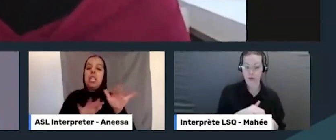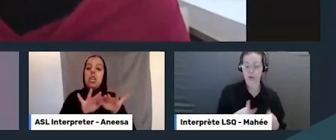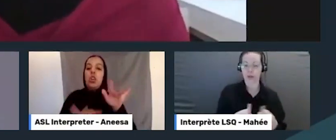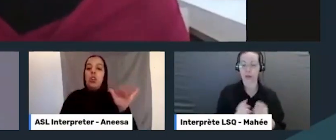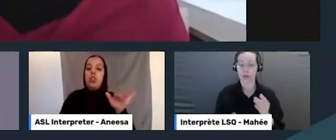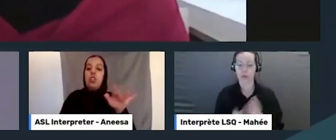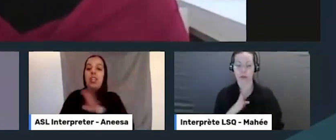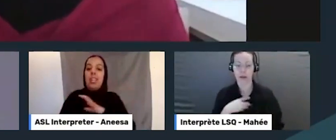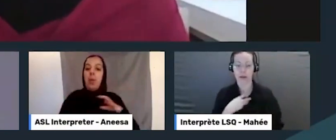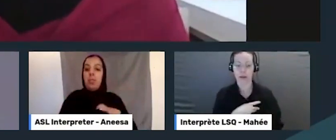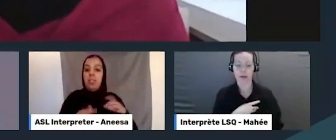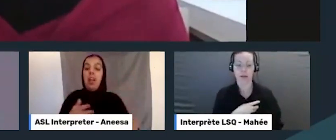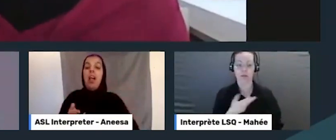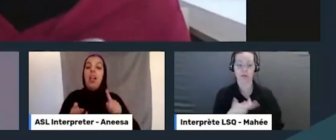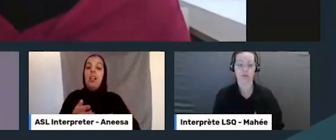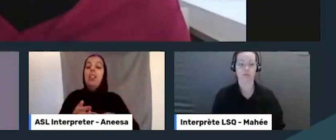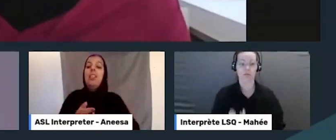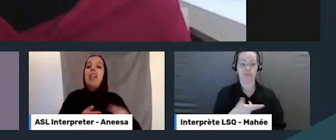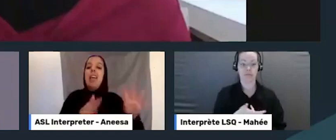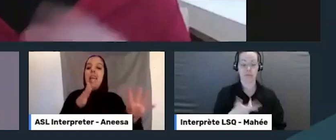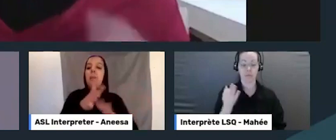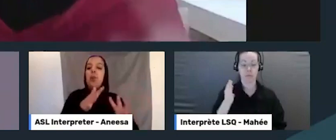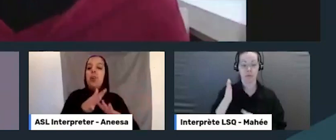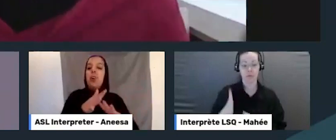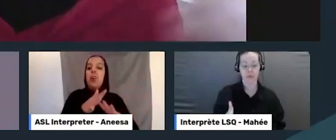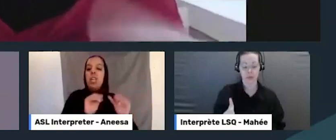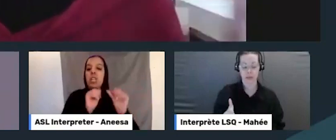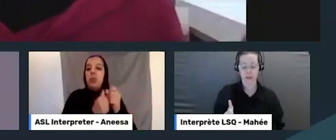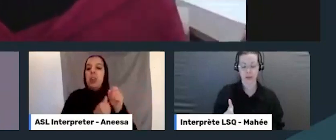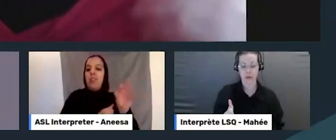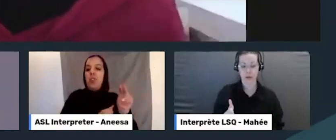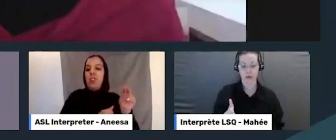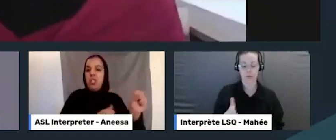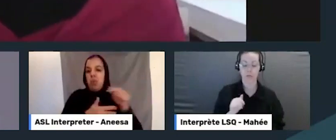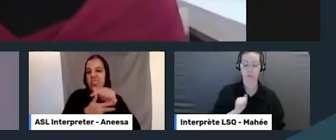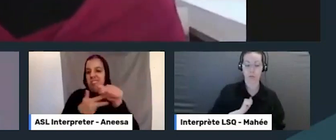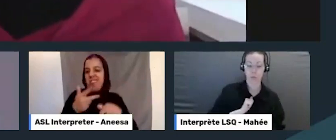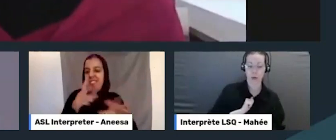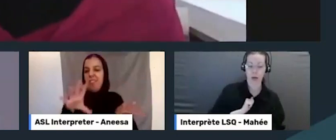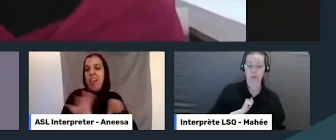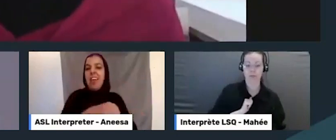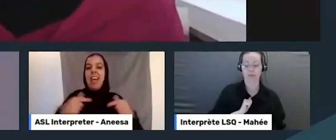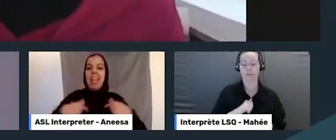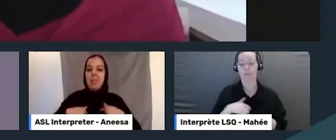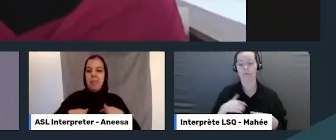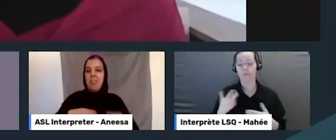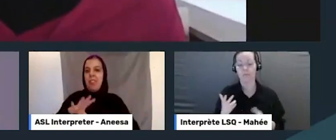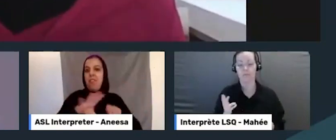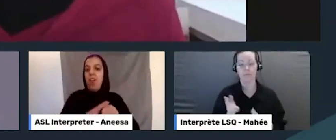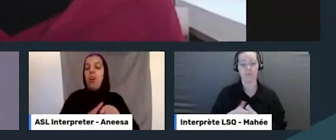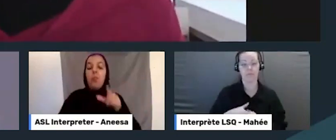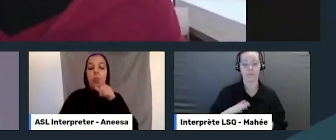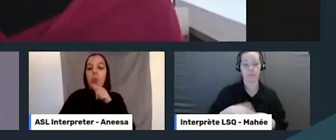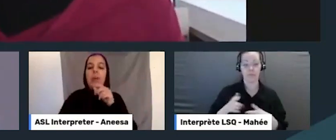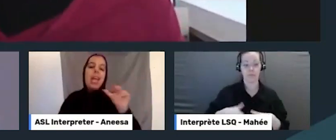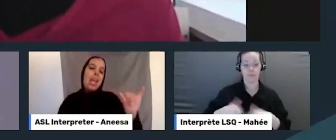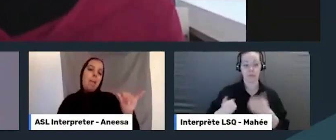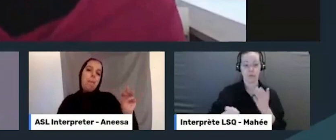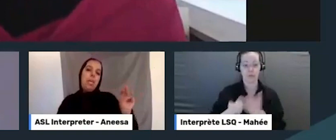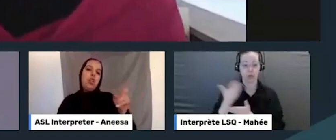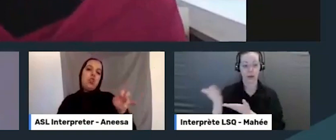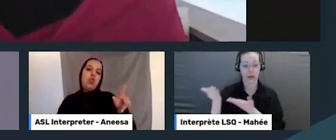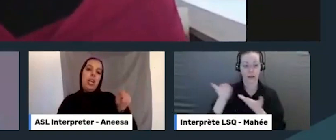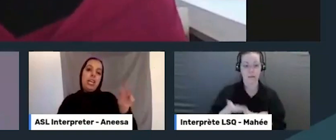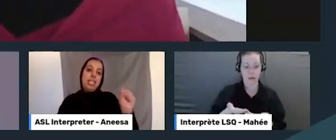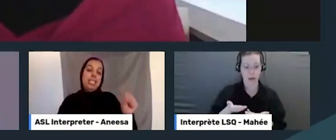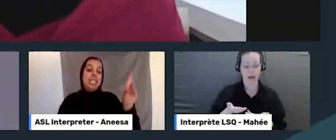immigrants pour la Nouvelle-Écosse. Et moi-même, c'est auprès de l'Université de Moncton. Nous cherchons des façons de mieux soutenir des nouveaux